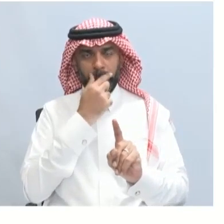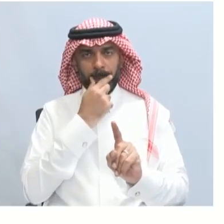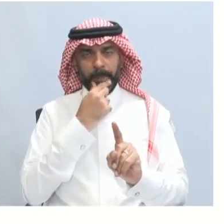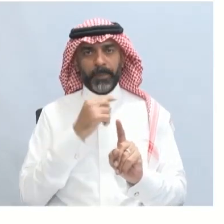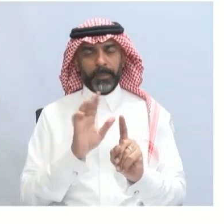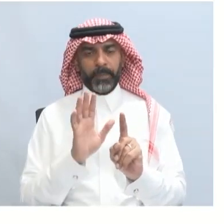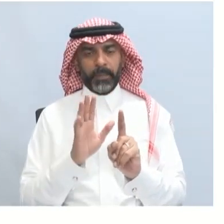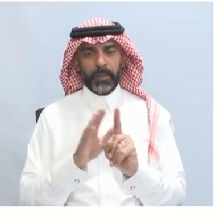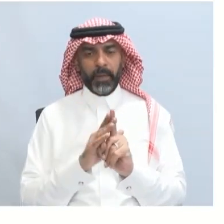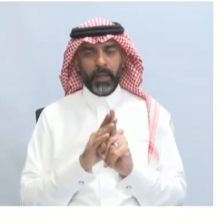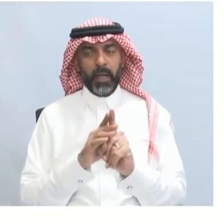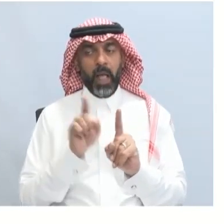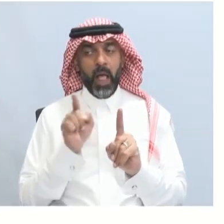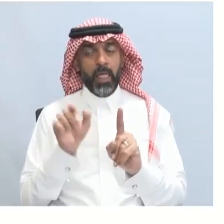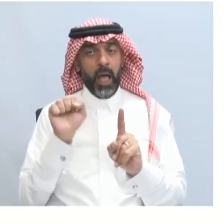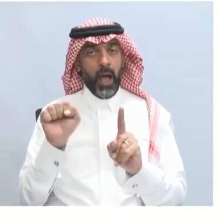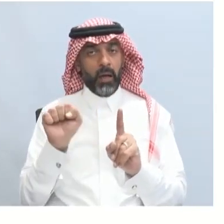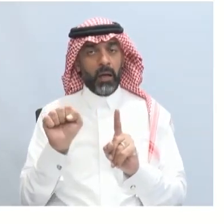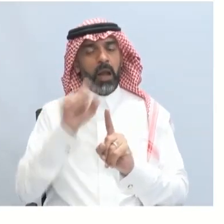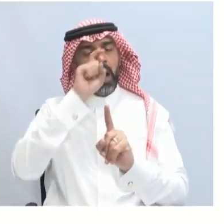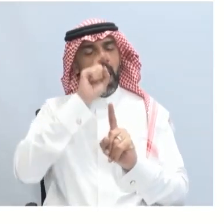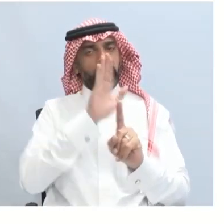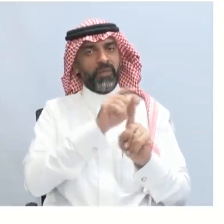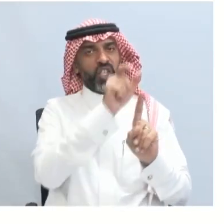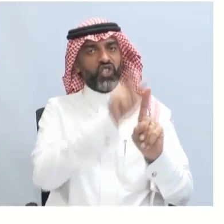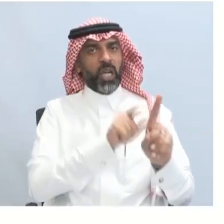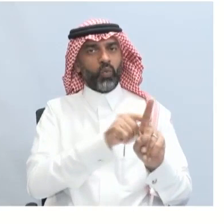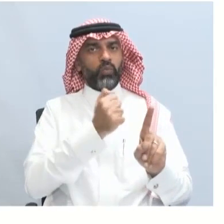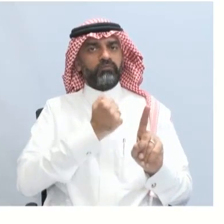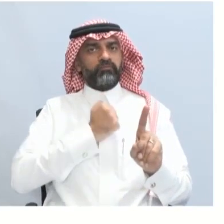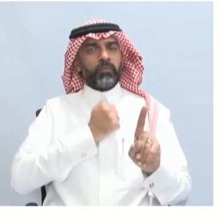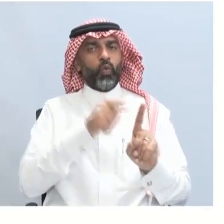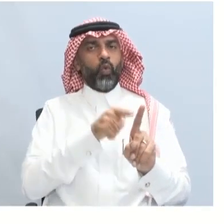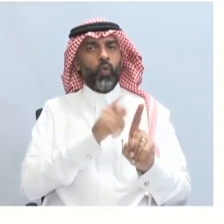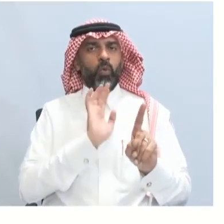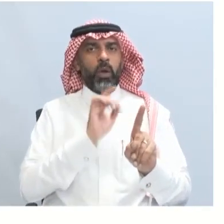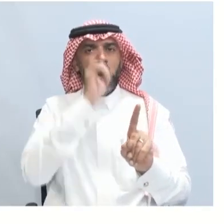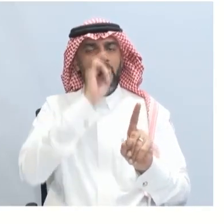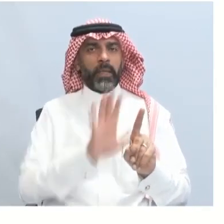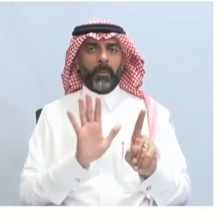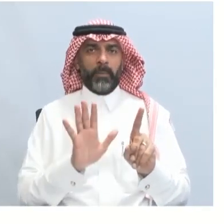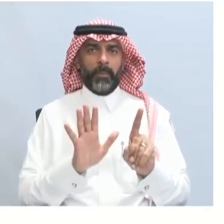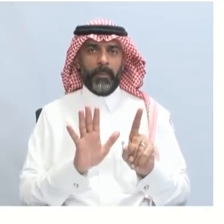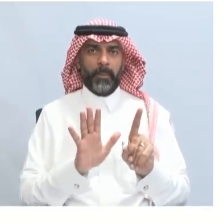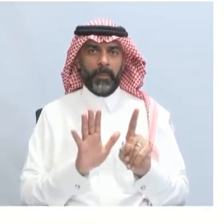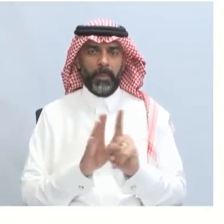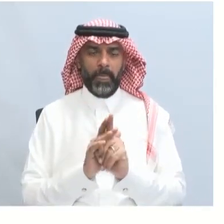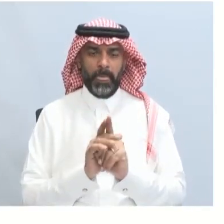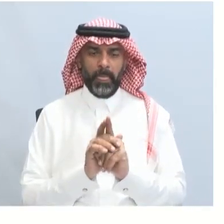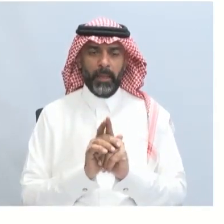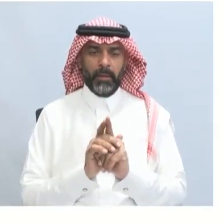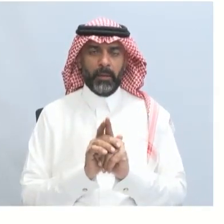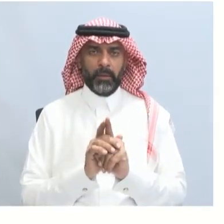فاذا هذا الحق لابد ان يكون له صاحب هذا الحق لابد ان يكون له صاحب